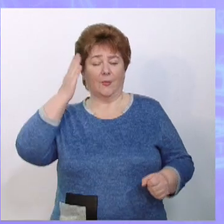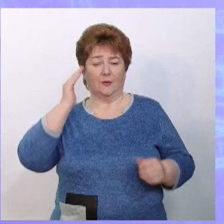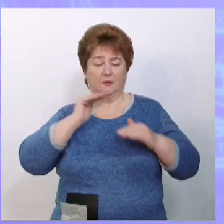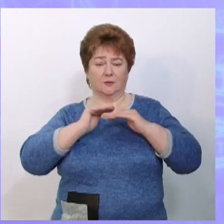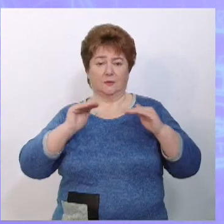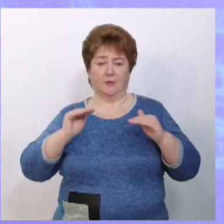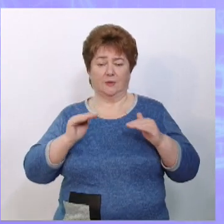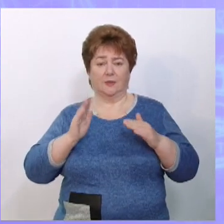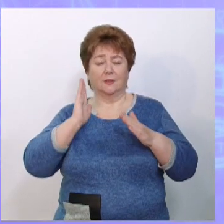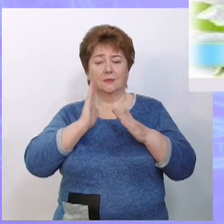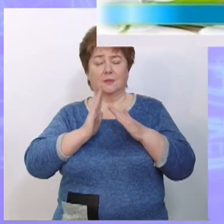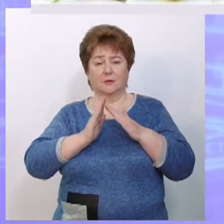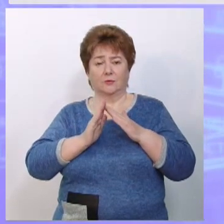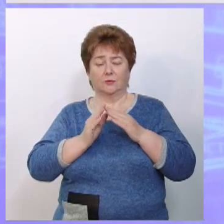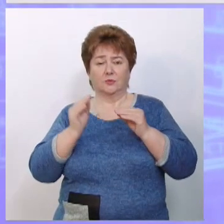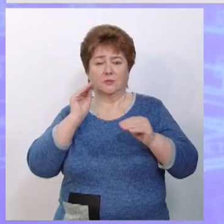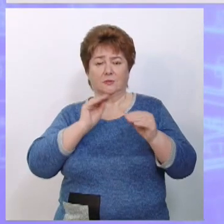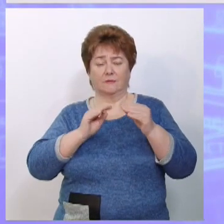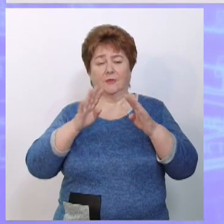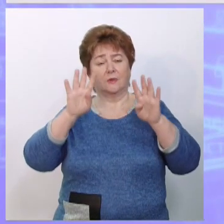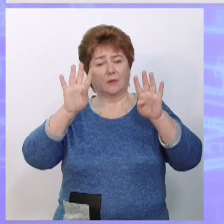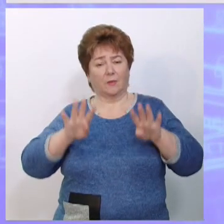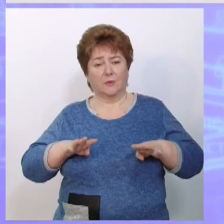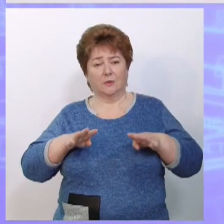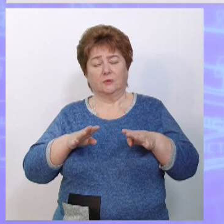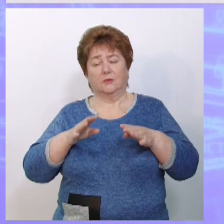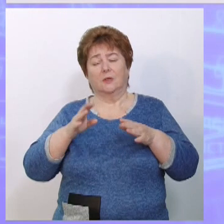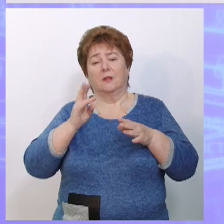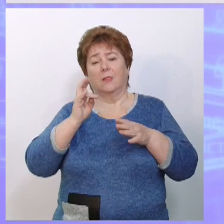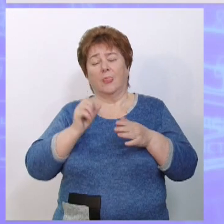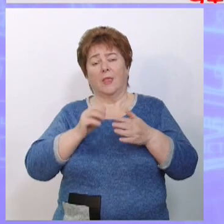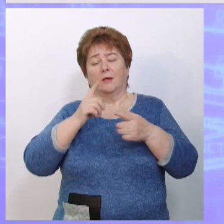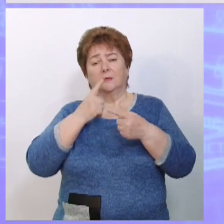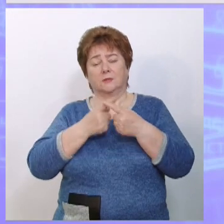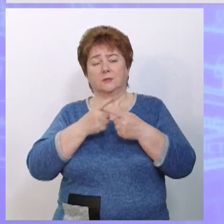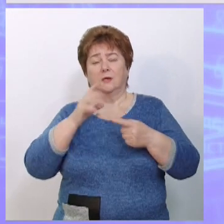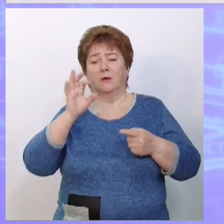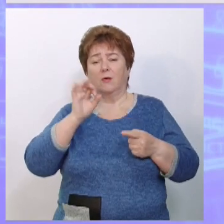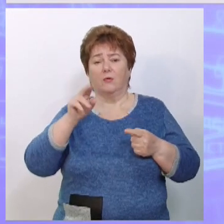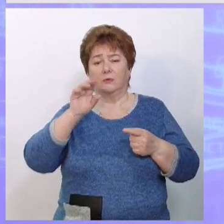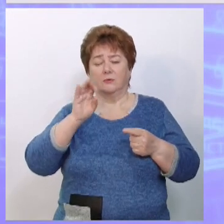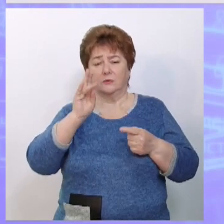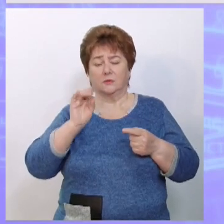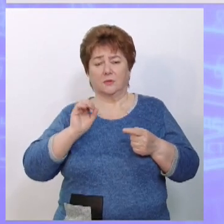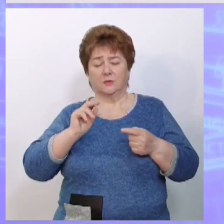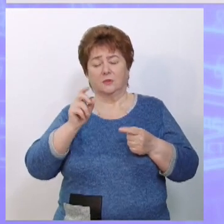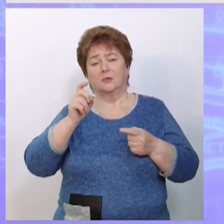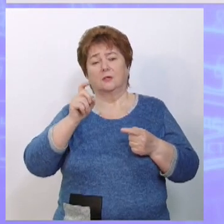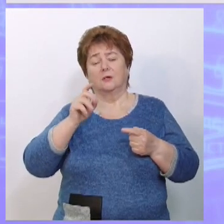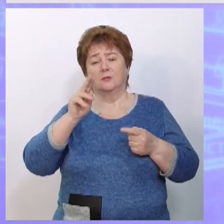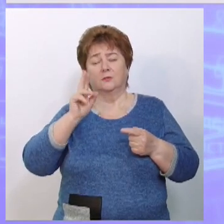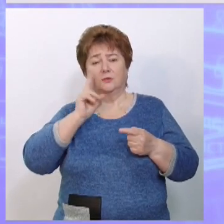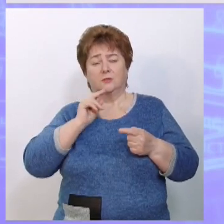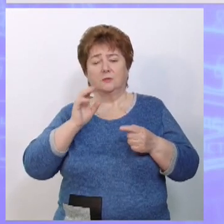Молодцы! Закончили составлять таблицу на сложение однозначных чисел с